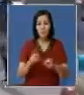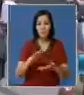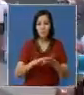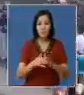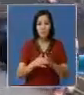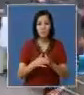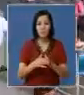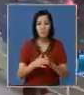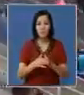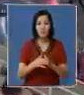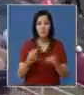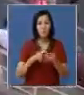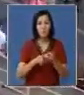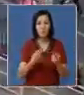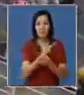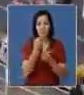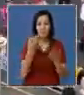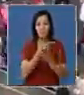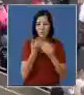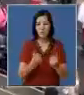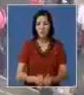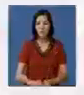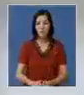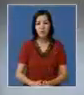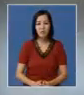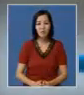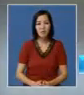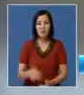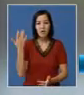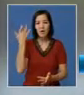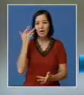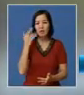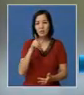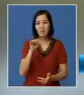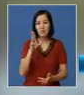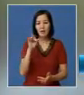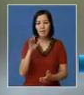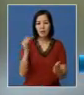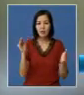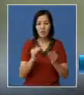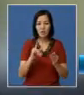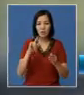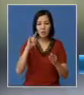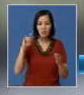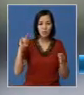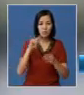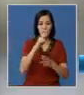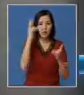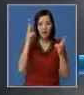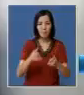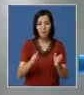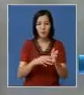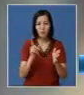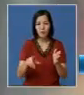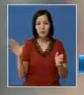қатысты ешқандай мәлімдеме жасаған жоқ. Ақыштың Гавай штатында шағын ұшақ апатқа ұшырап, ішінде отырған 9